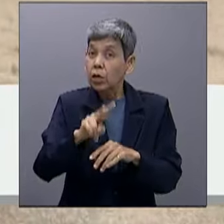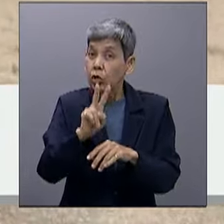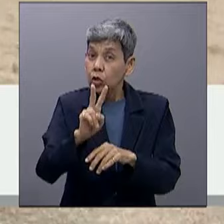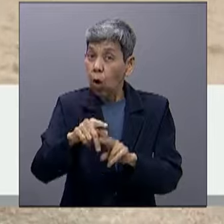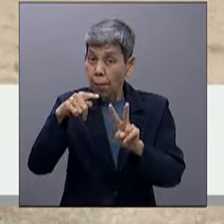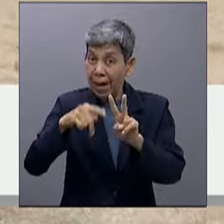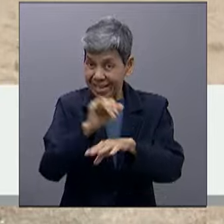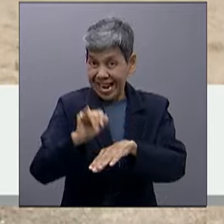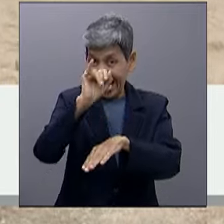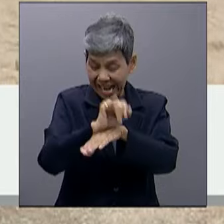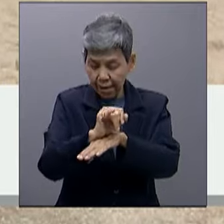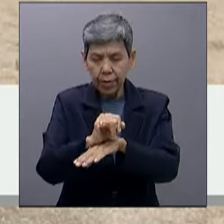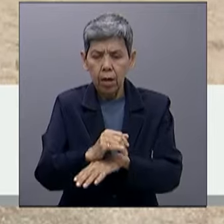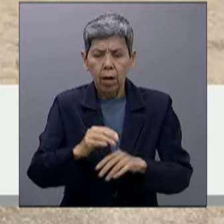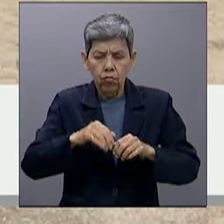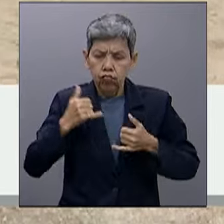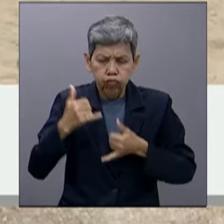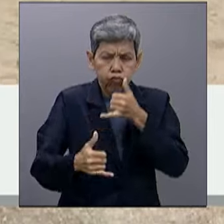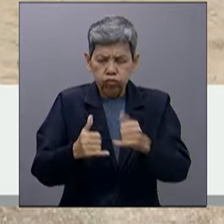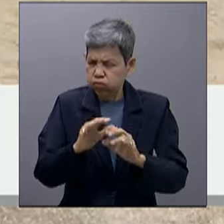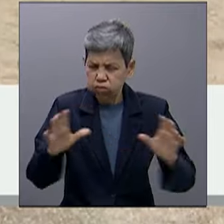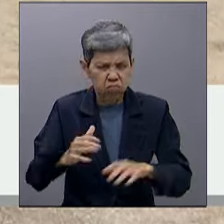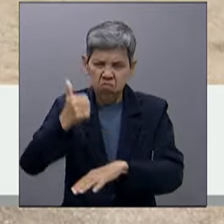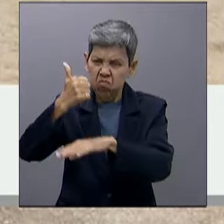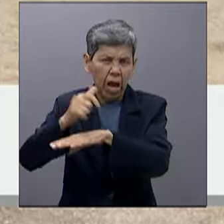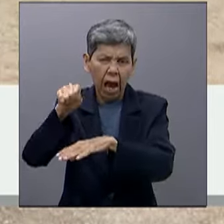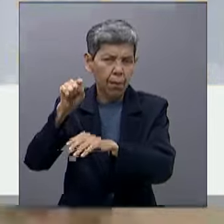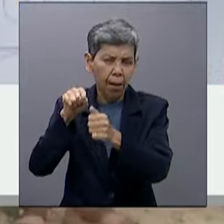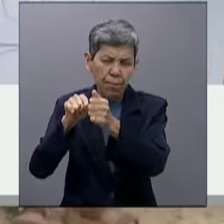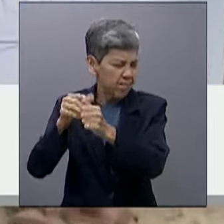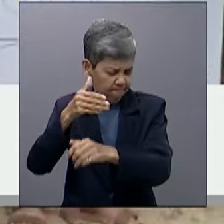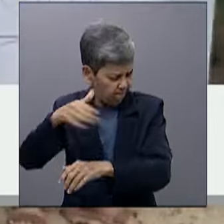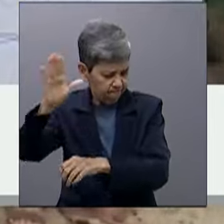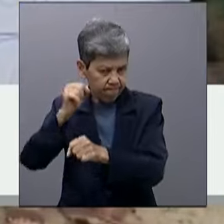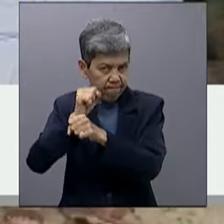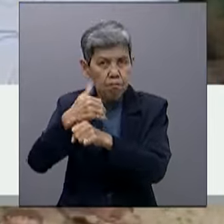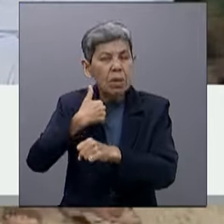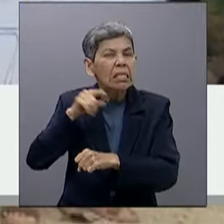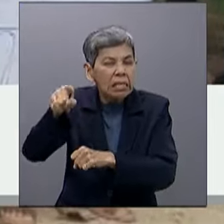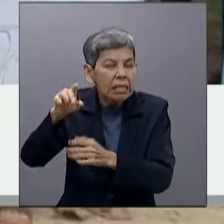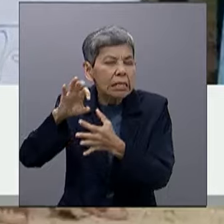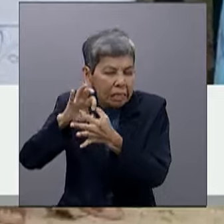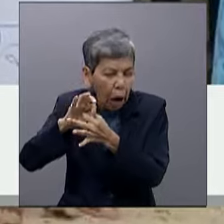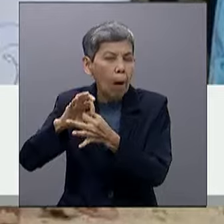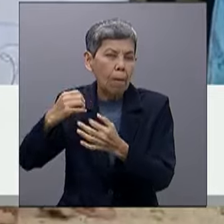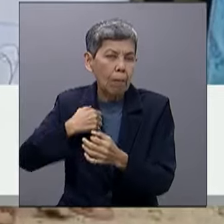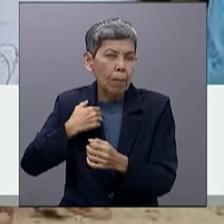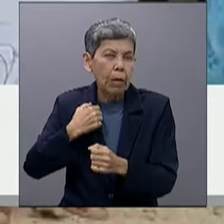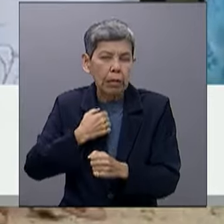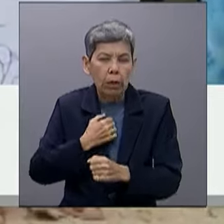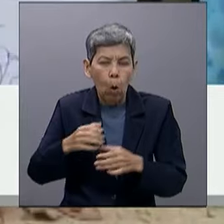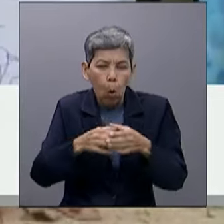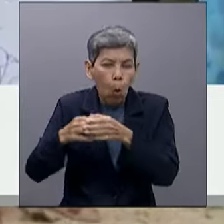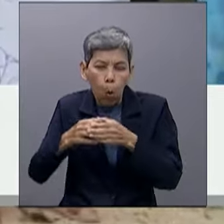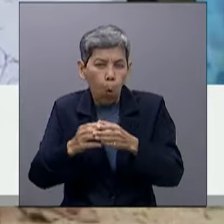การอำเภอเรียกร้องให้มีการย้ายปลัดอำเภอคนหนึ่งออกจากพื้นที่เพราะเชื่อว่าเป็นผู้ที่อยู่เบื้องหลังกลุ่มช